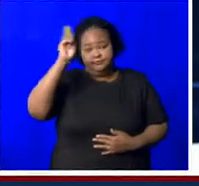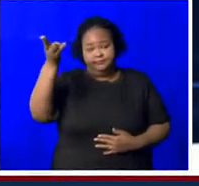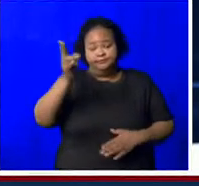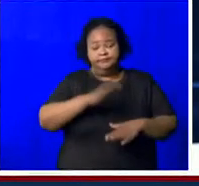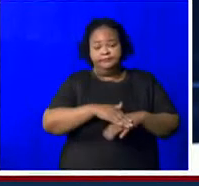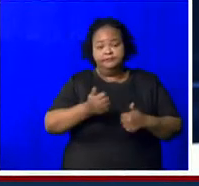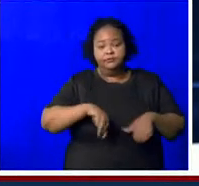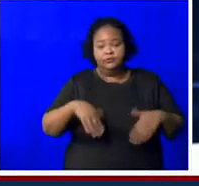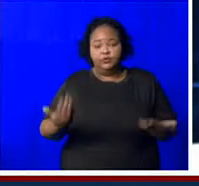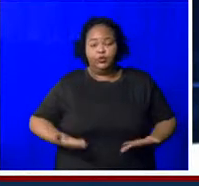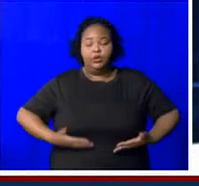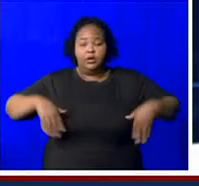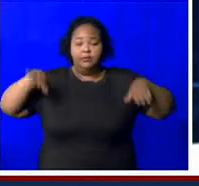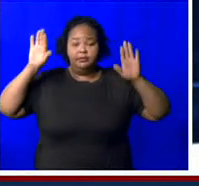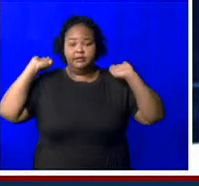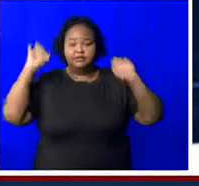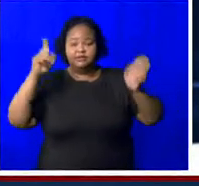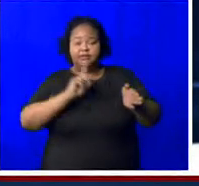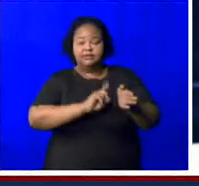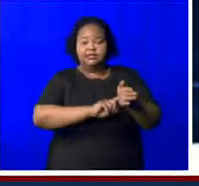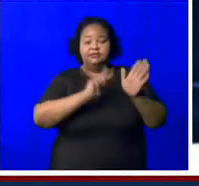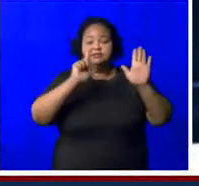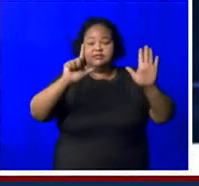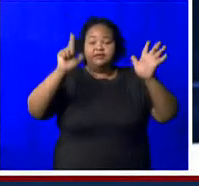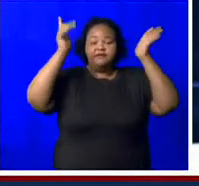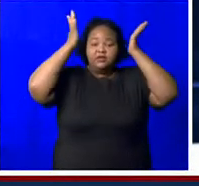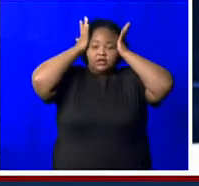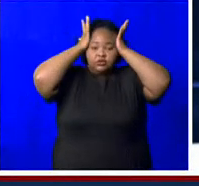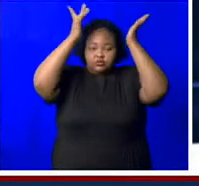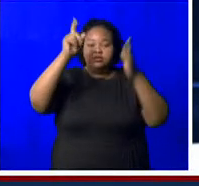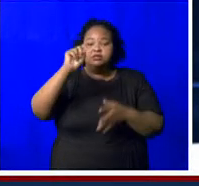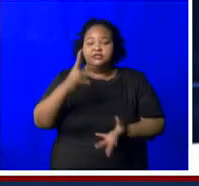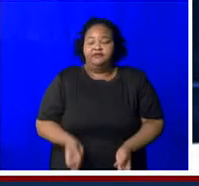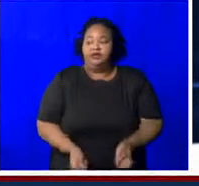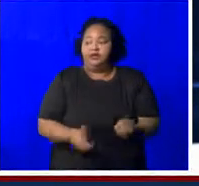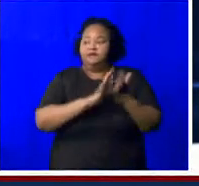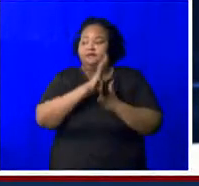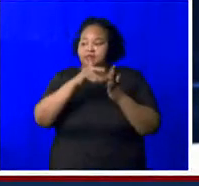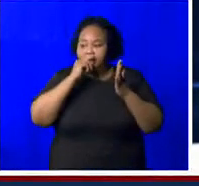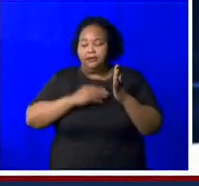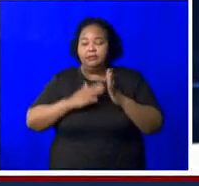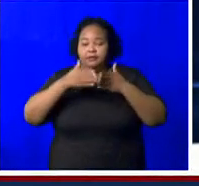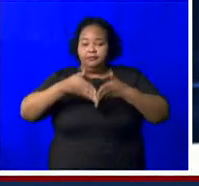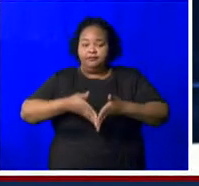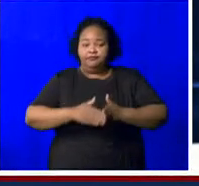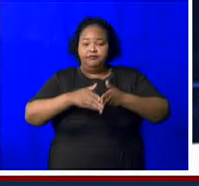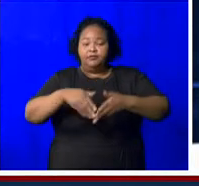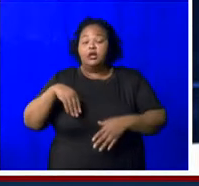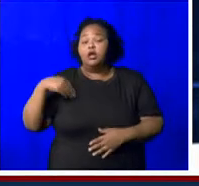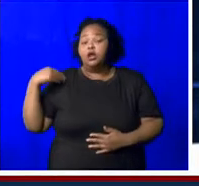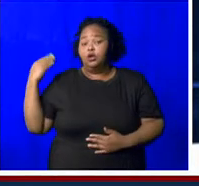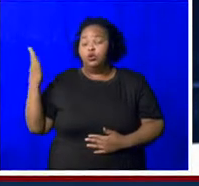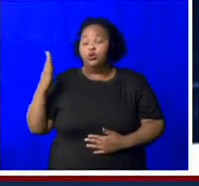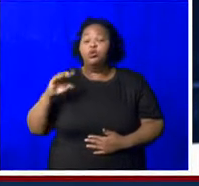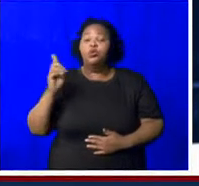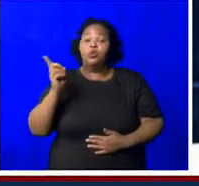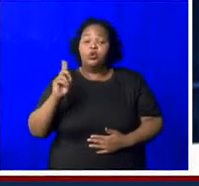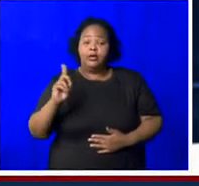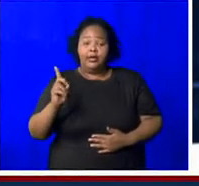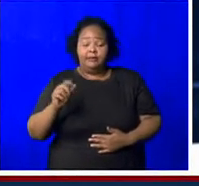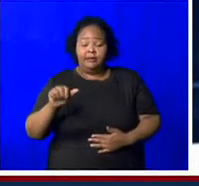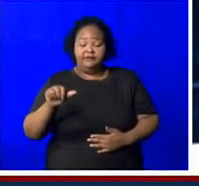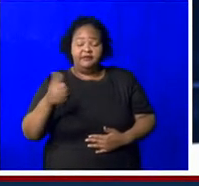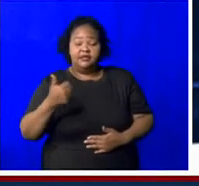Sinibingelele siphindze sinemukele maswati lamahle Tindzabeni tensimbi yesikhombisa kusihlwa litifunzelwa nguzodwa Dlamini